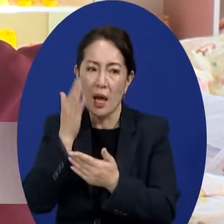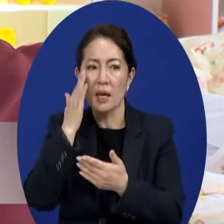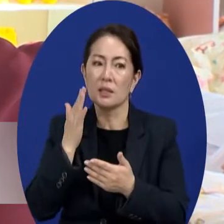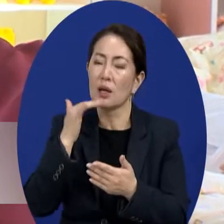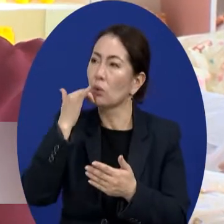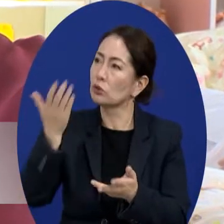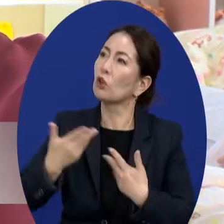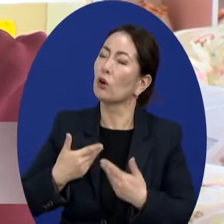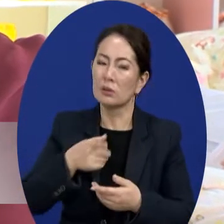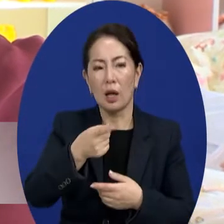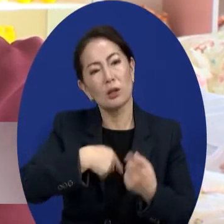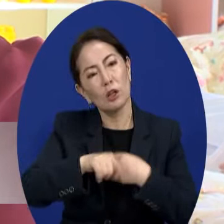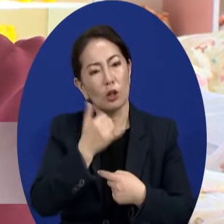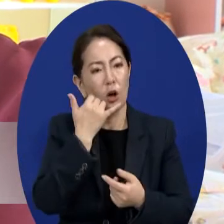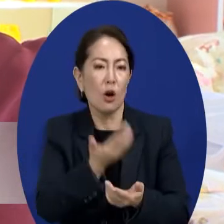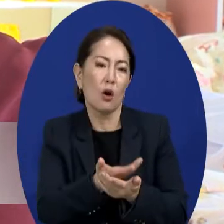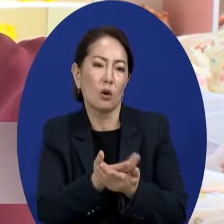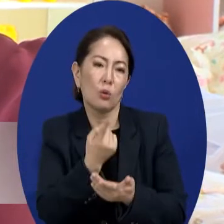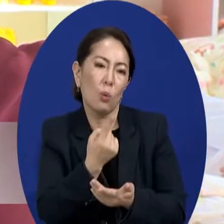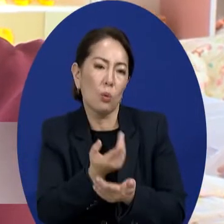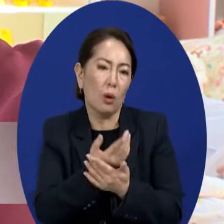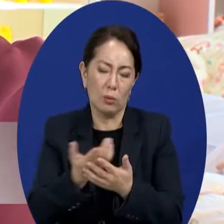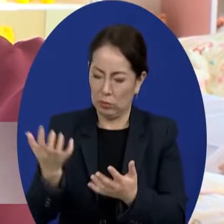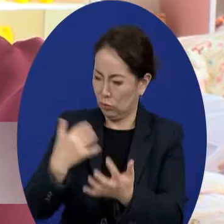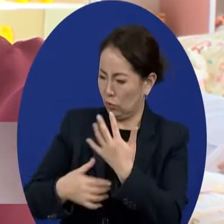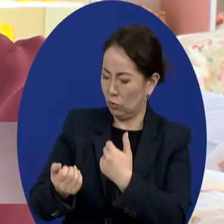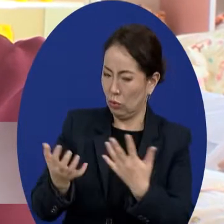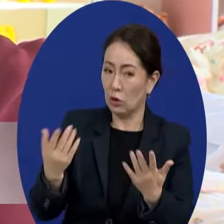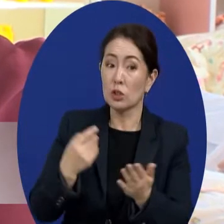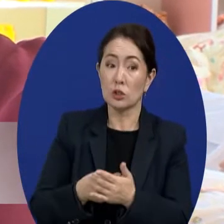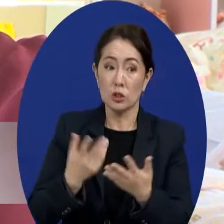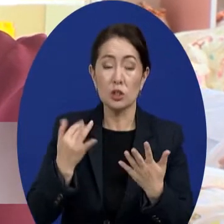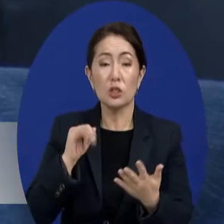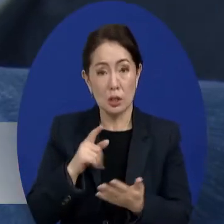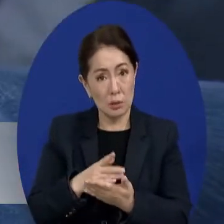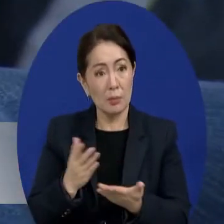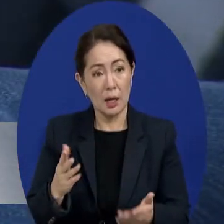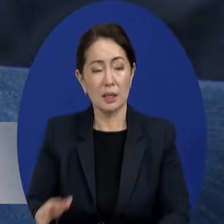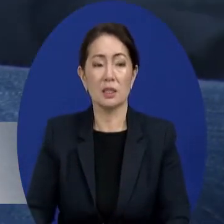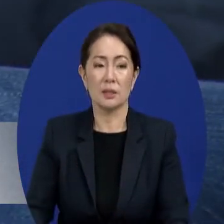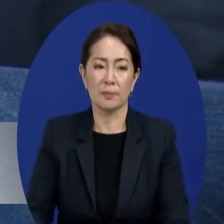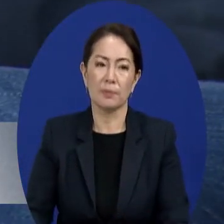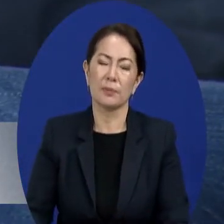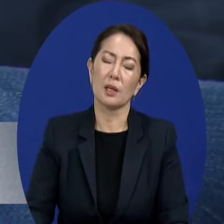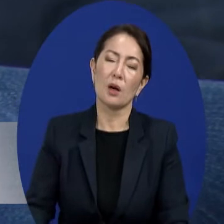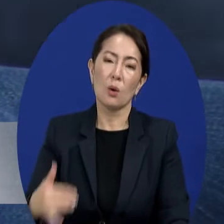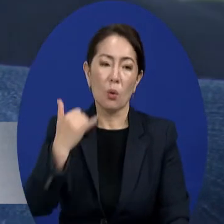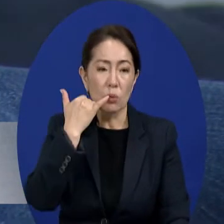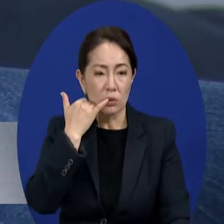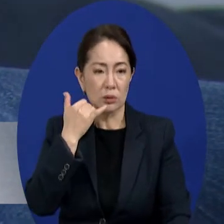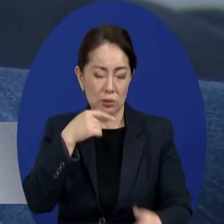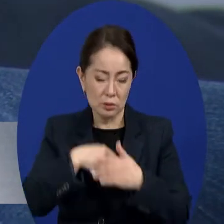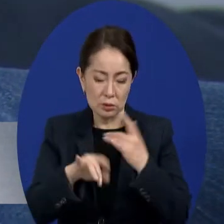уцаа үзүүлдэг. Та надад ганц удаа уцаа үзүүлж гэсэн. Ийм их жишээ бол маш их гарч ирнэ. Хэрв гар утас